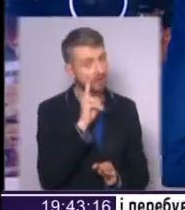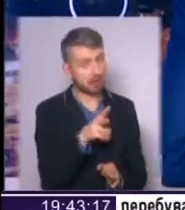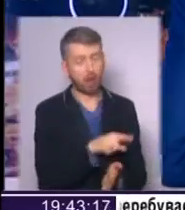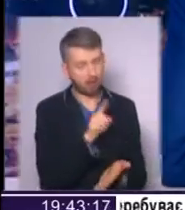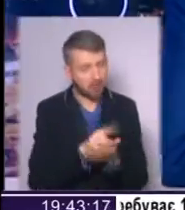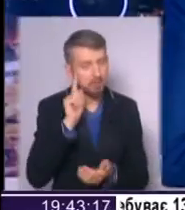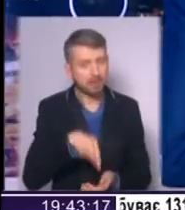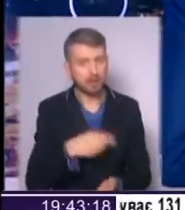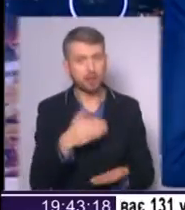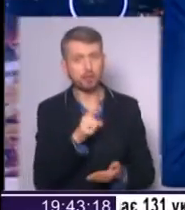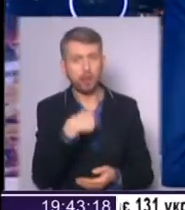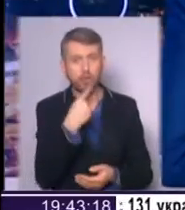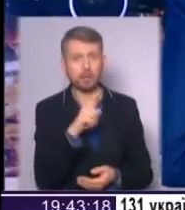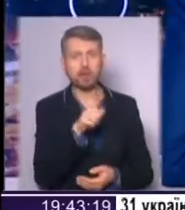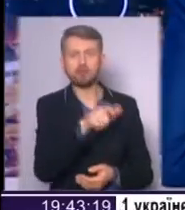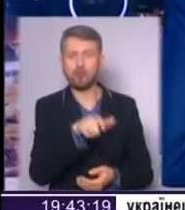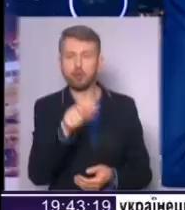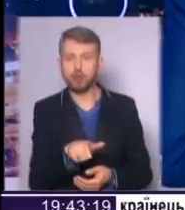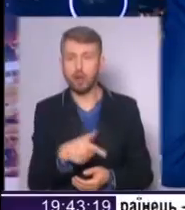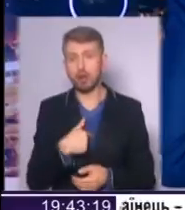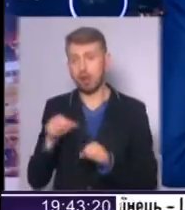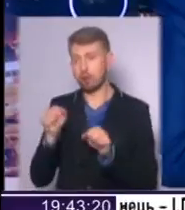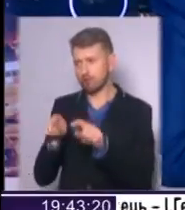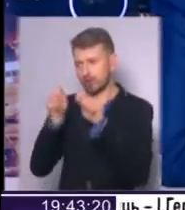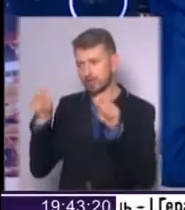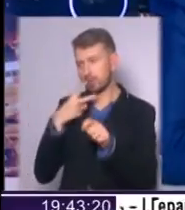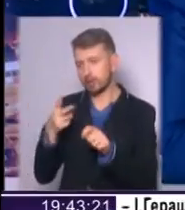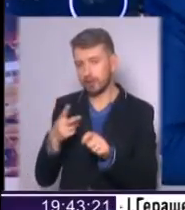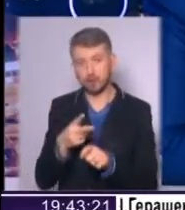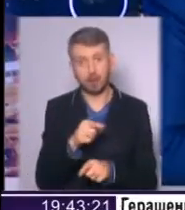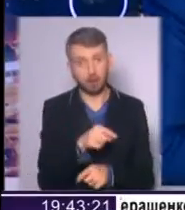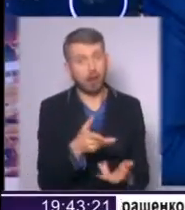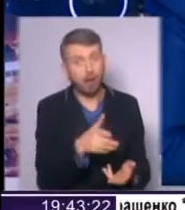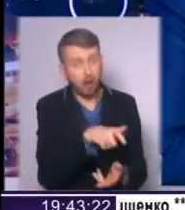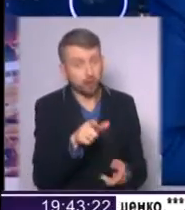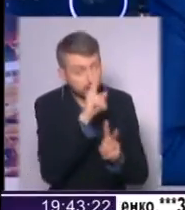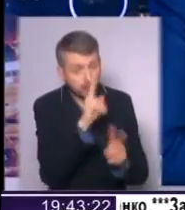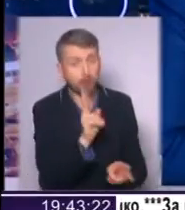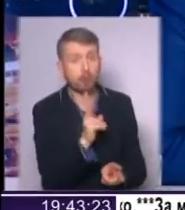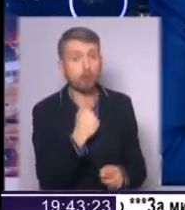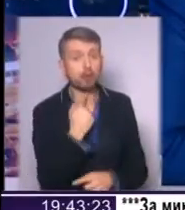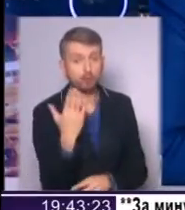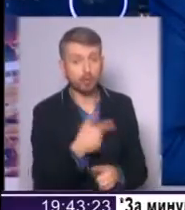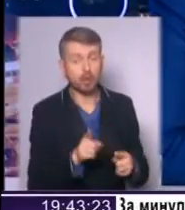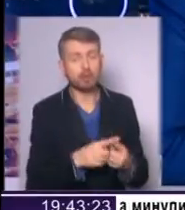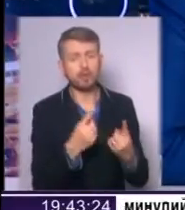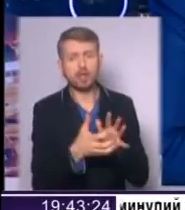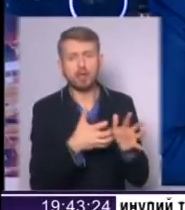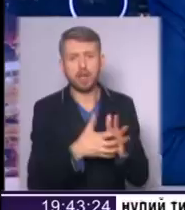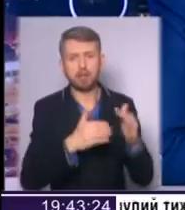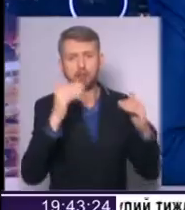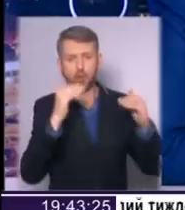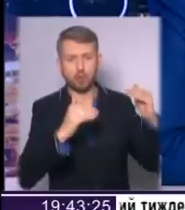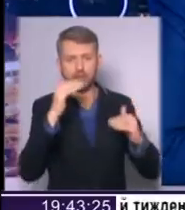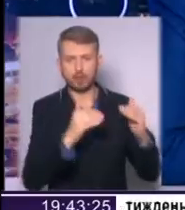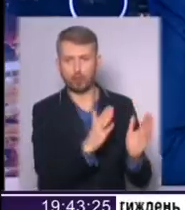знати, якщо ви говорите, що люди... А я можу відкрити, що люди знають, за кого вони голосують. Люди можуть відкрити, знаєте, оце велика вада тієї пропорційної системи, яку